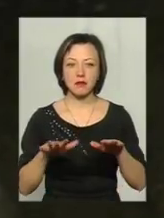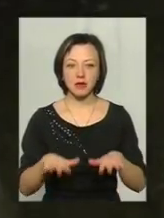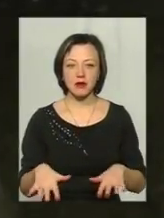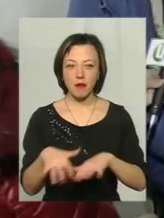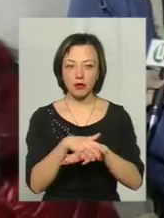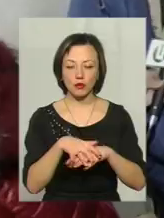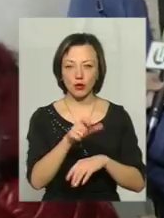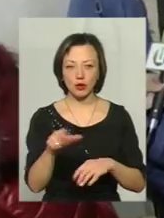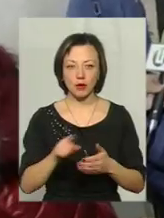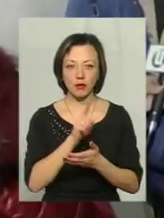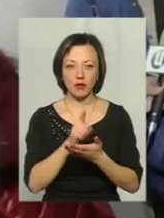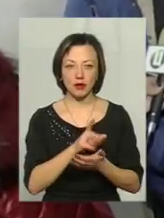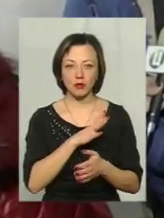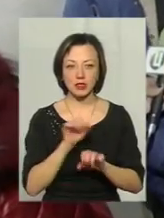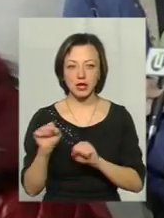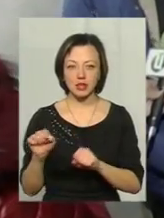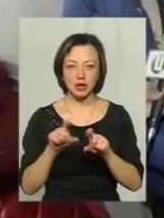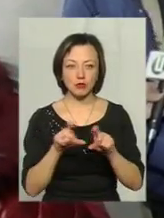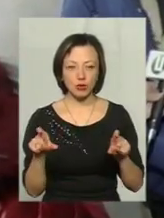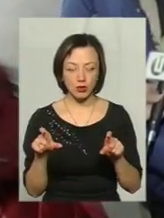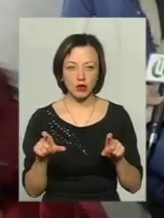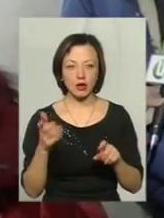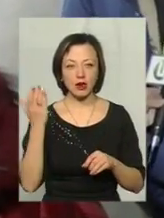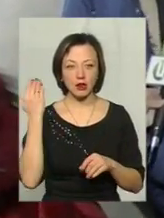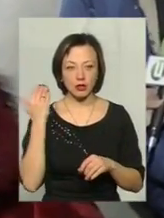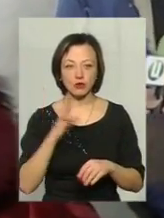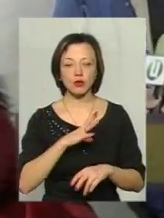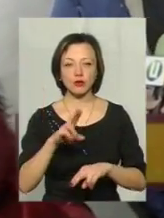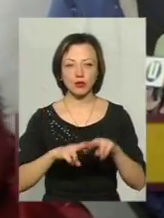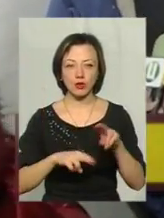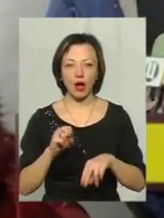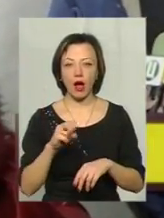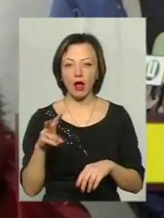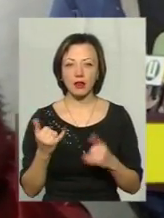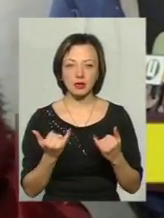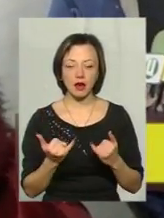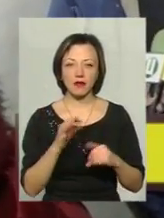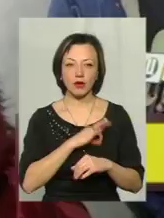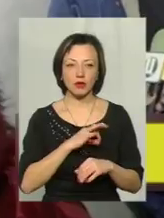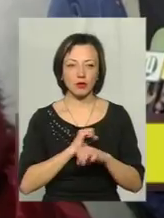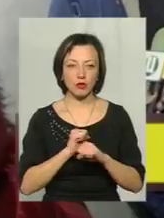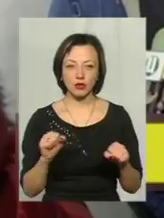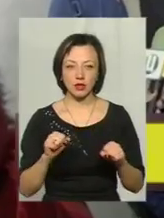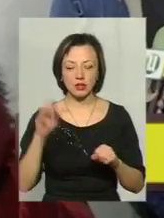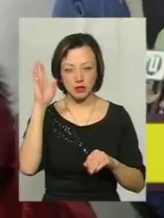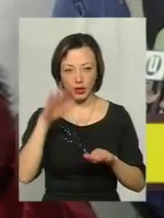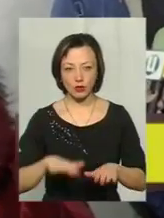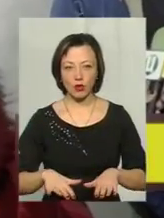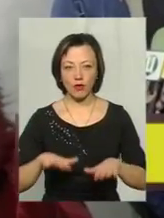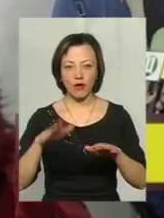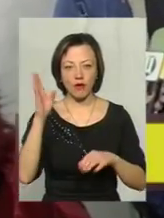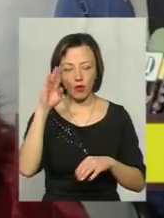скупчення людей повинна бути така захисна споруда. В свій час вона збудована, але зараз її використовуватися нельзя, бо затоплена